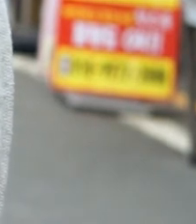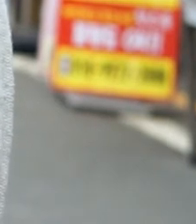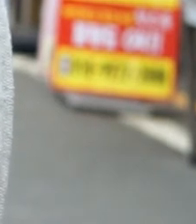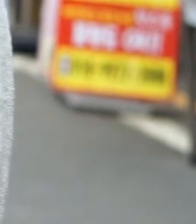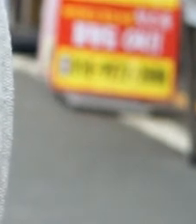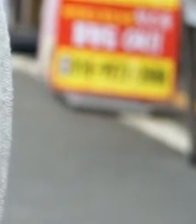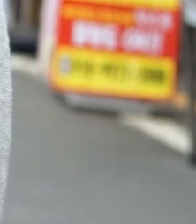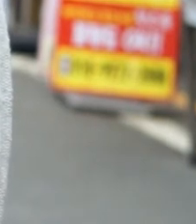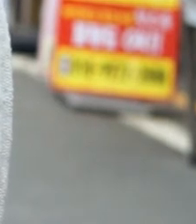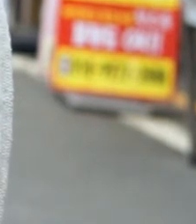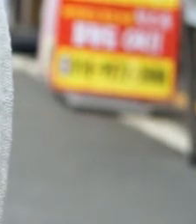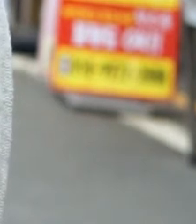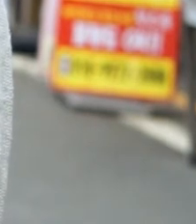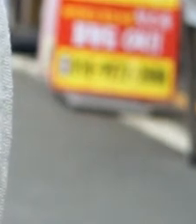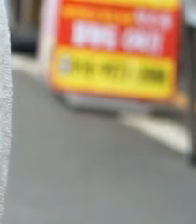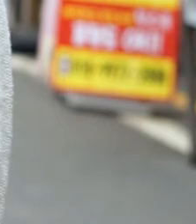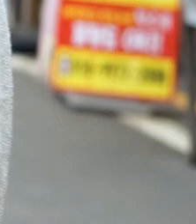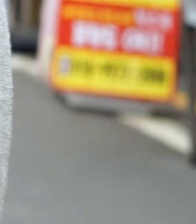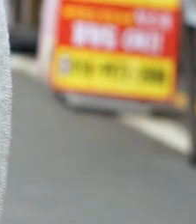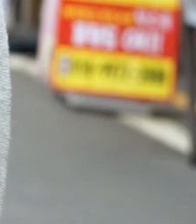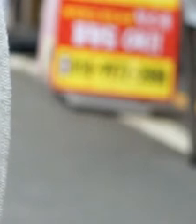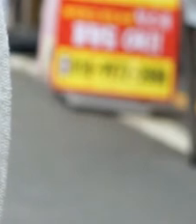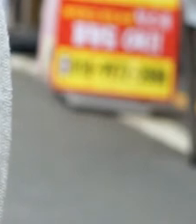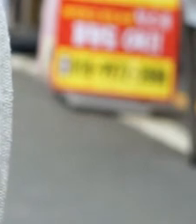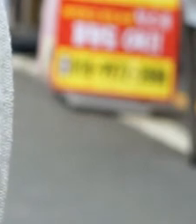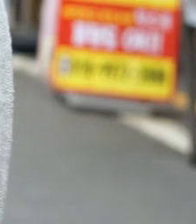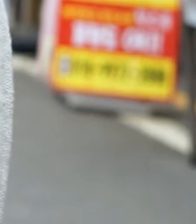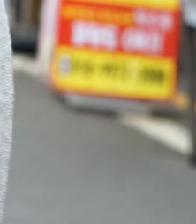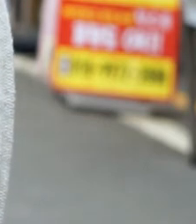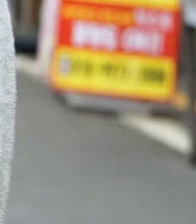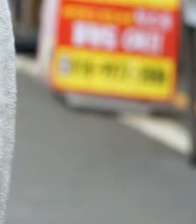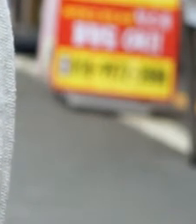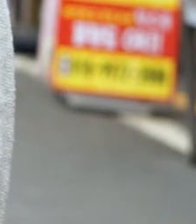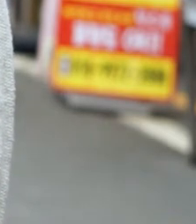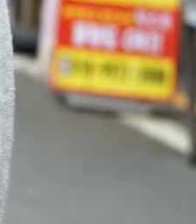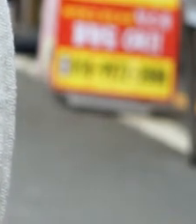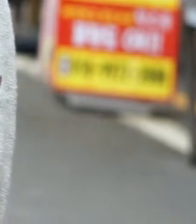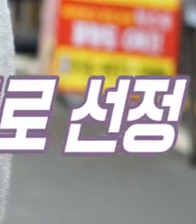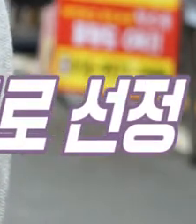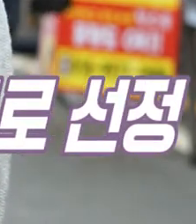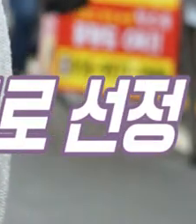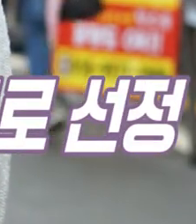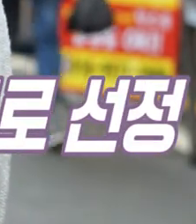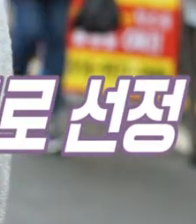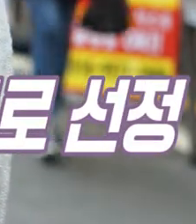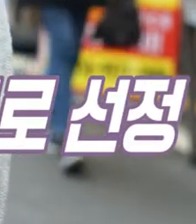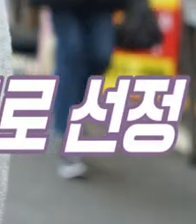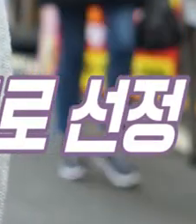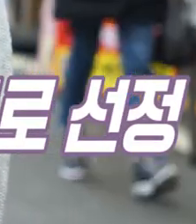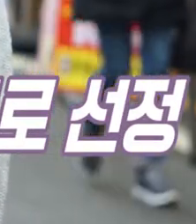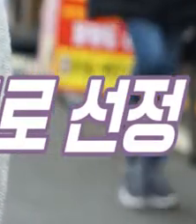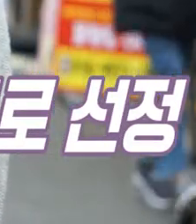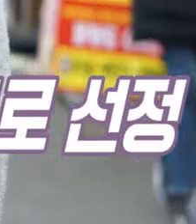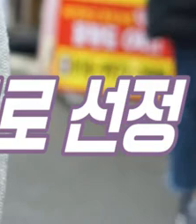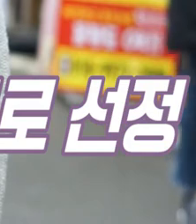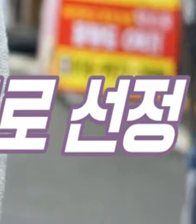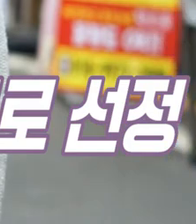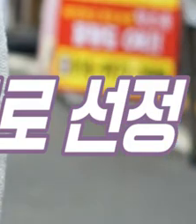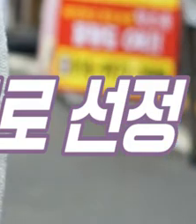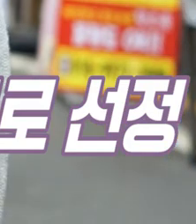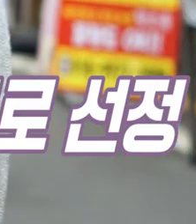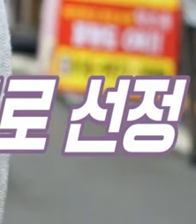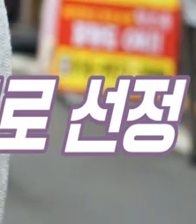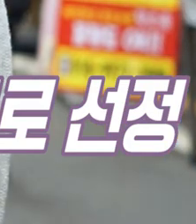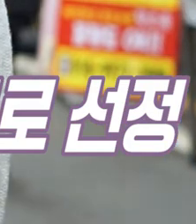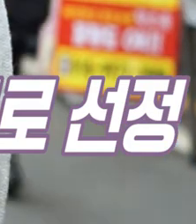많은데요. 강서구 화곡중앙골목시장이 서울시에서 전국 최초로 시도하는 전통시장 연계형 도시재생